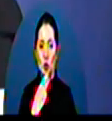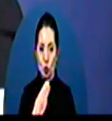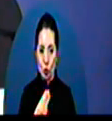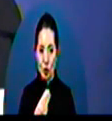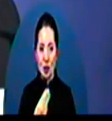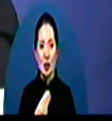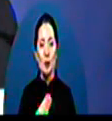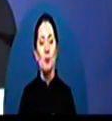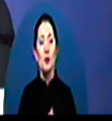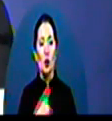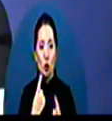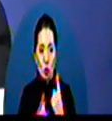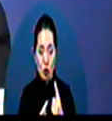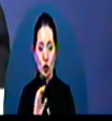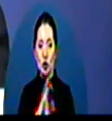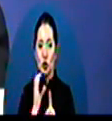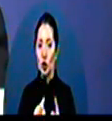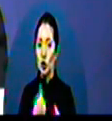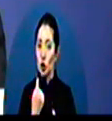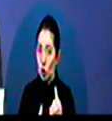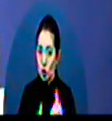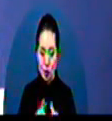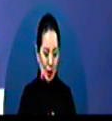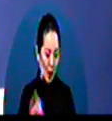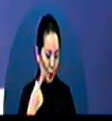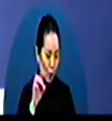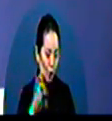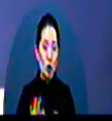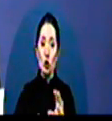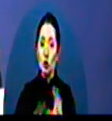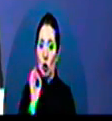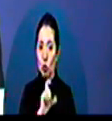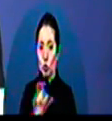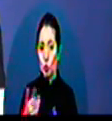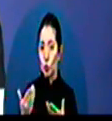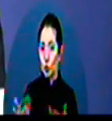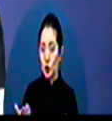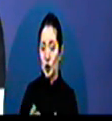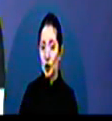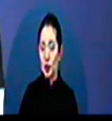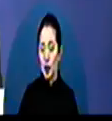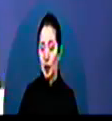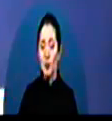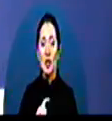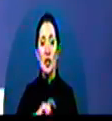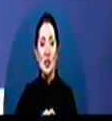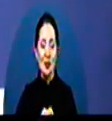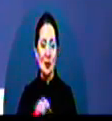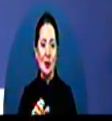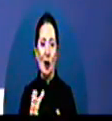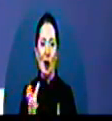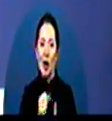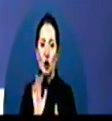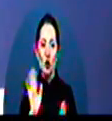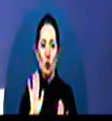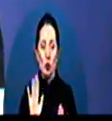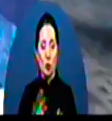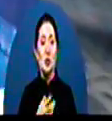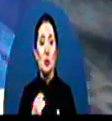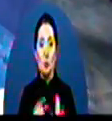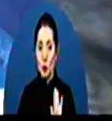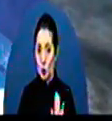өрсөлдөё, соёлтой өрсөлдөё. Хамгийн гол нь сонгогч олон төмнийхөө сонгох эрхэнд халдаж болохгүй гэдэг ийм байр суурьтай